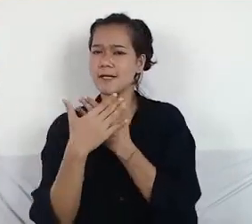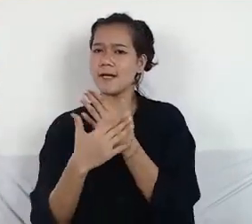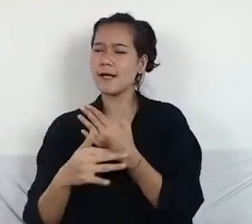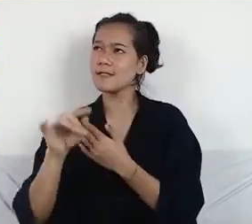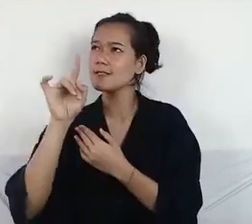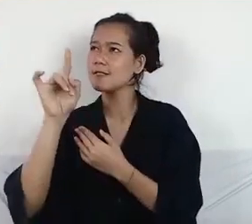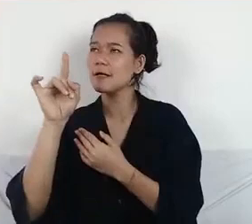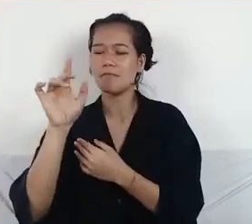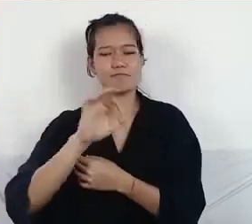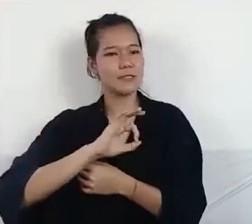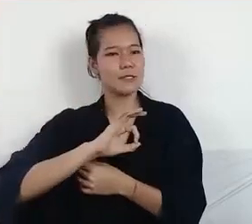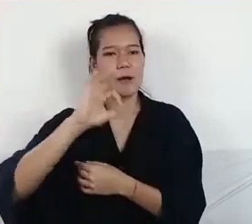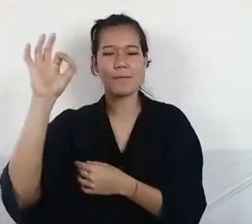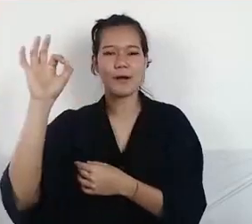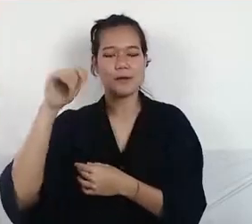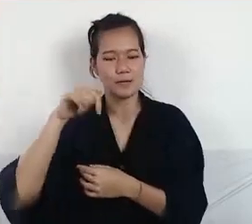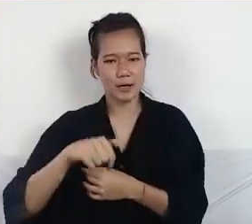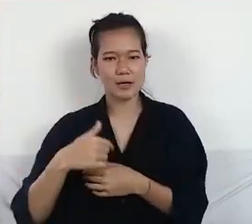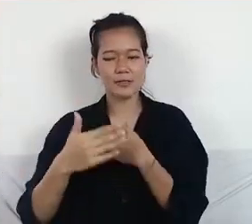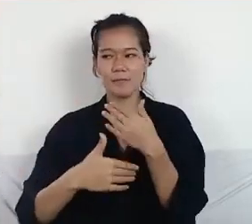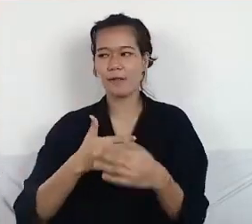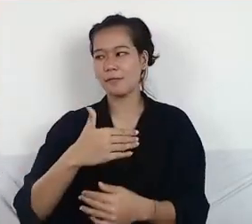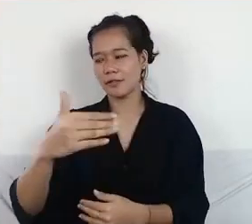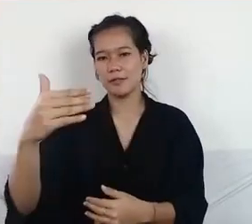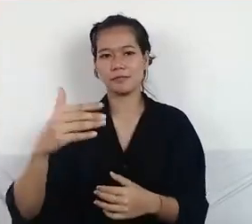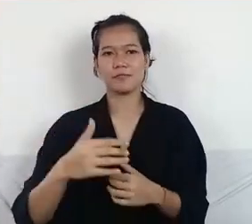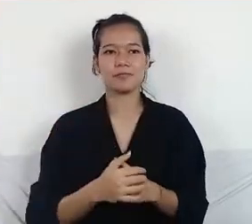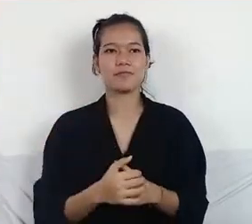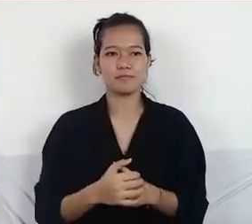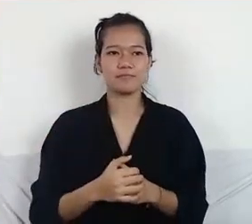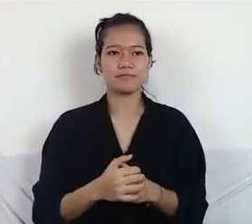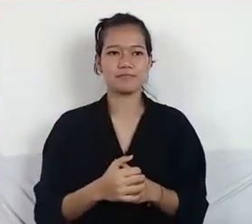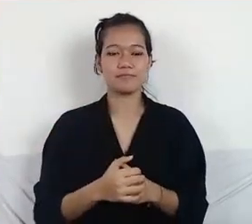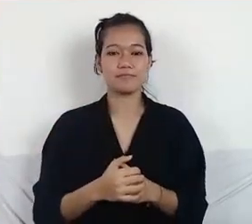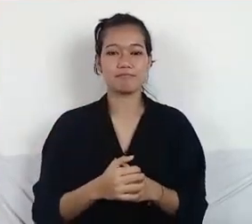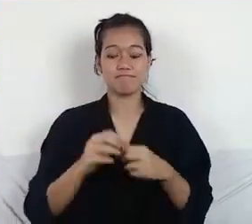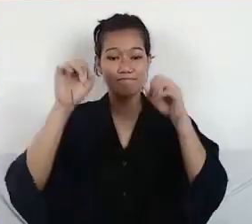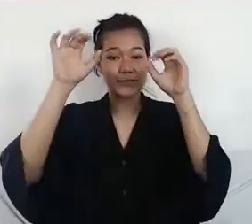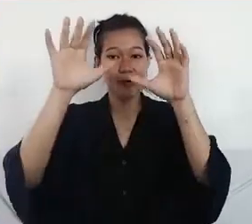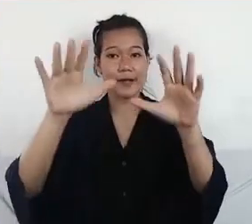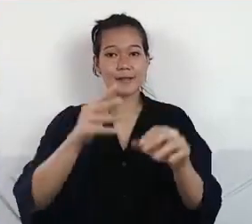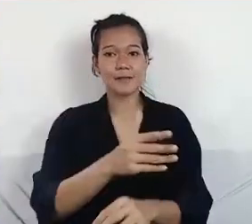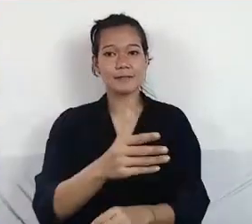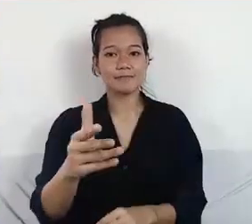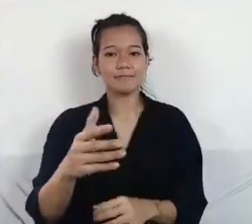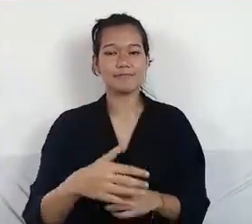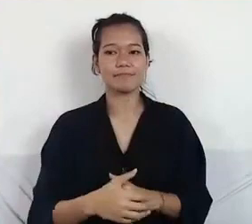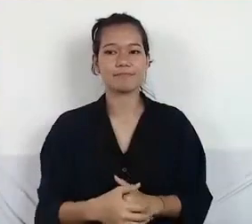dari kasih-Nya sekarang dan selama-lamanya. Dan terimalah berkat Tuhan.